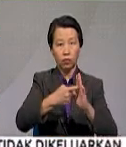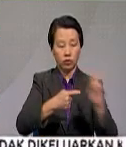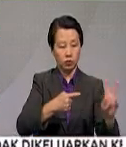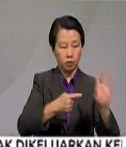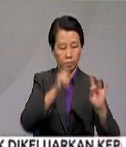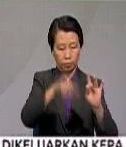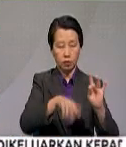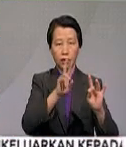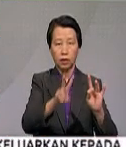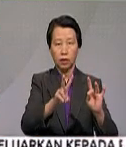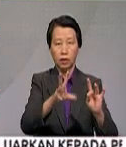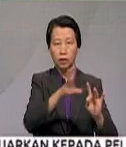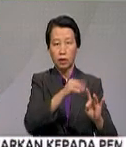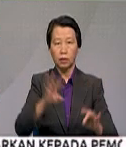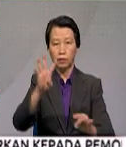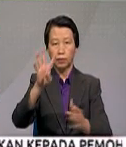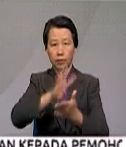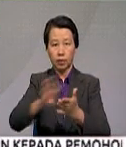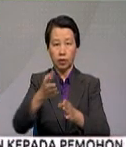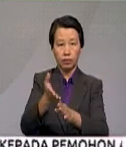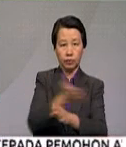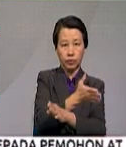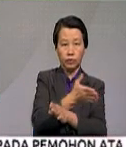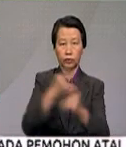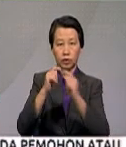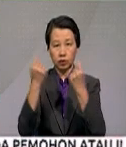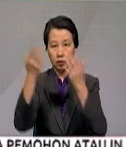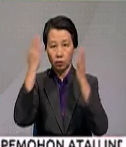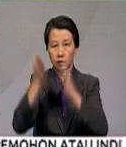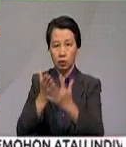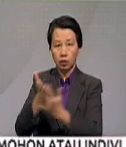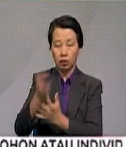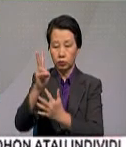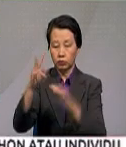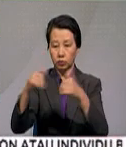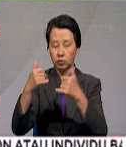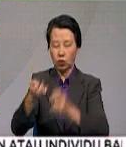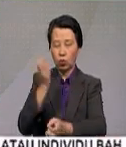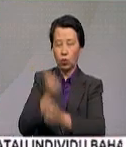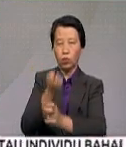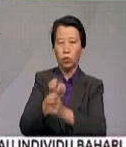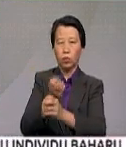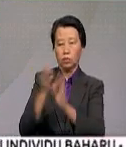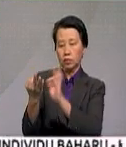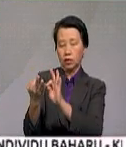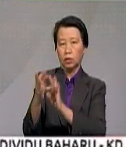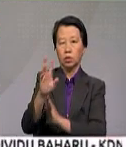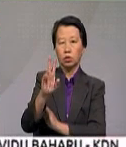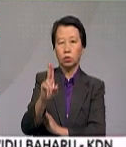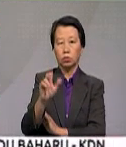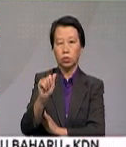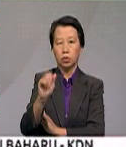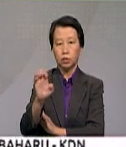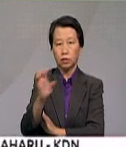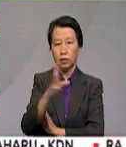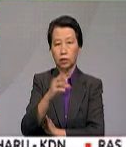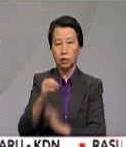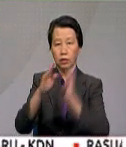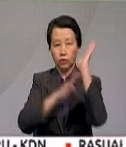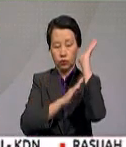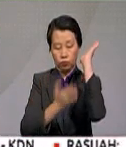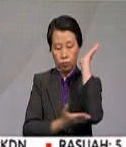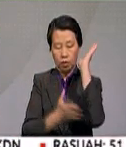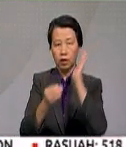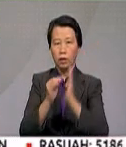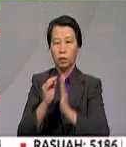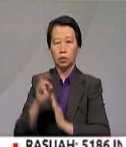28 Februari empat minggu sebelum skuad harimau Malaya mengharungi dua aksi getir berdepan amerah Arab bersatu UAE di Dubai dan